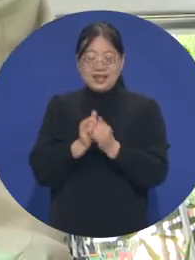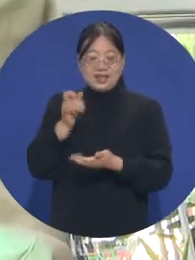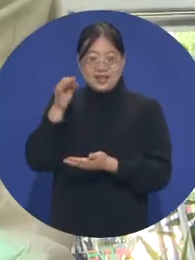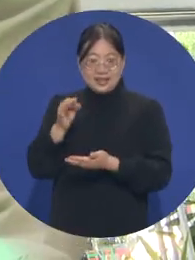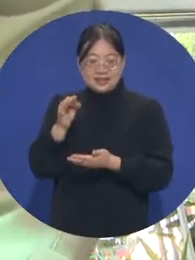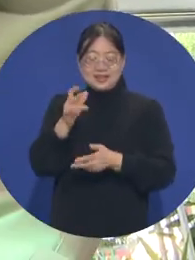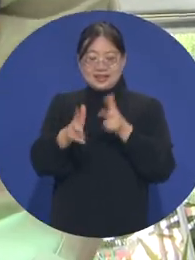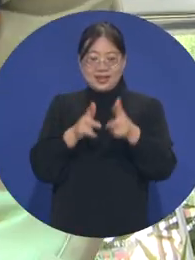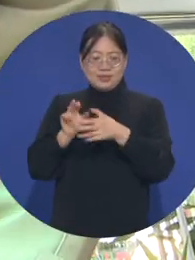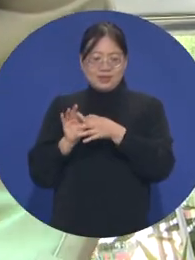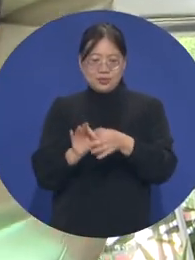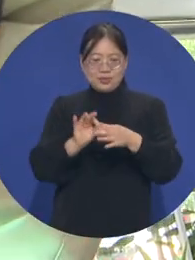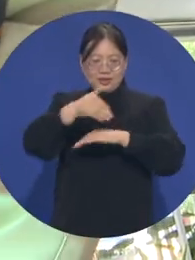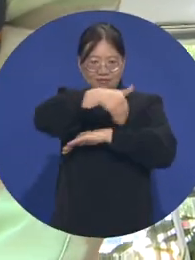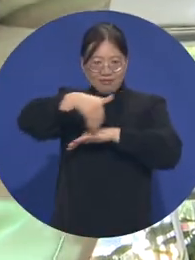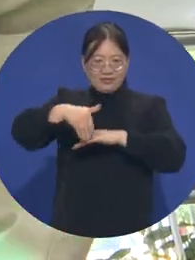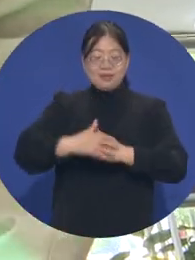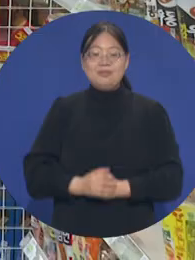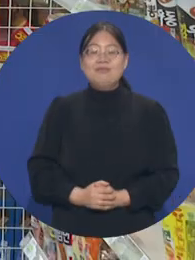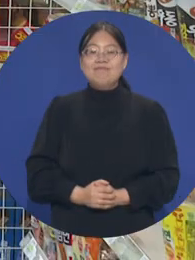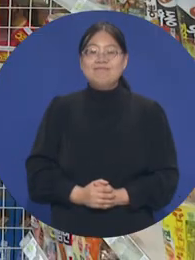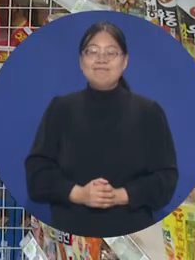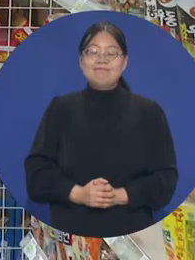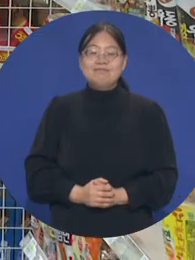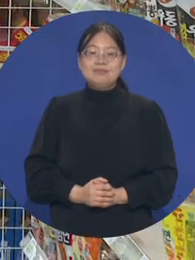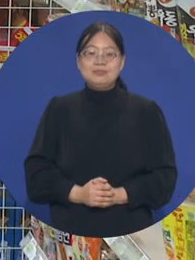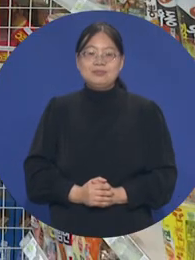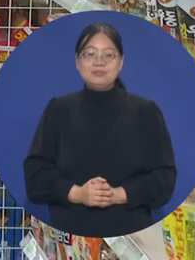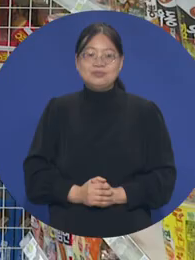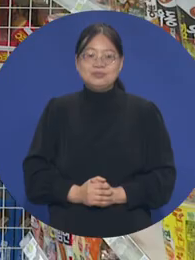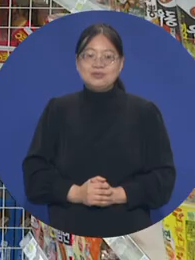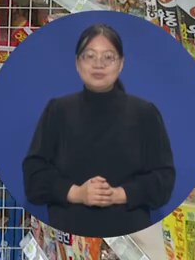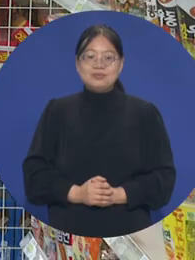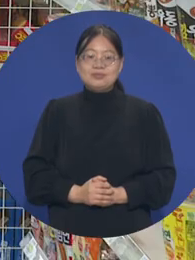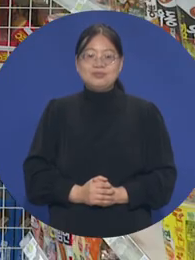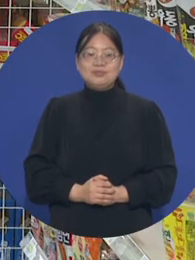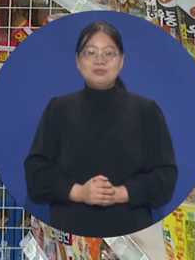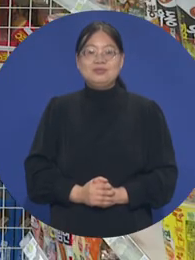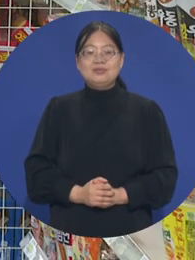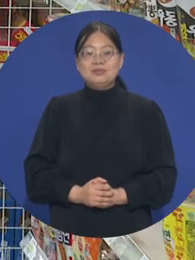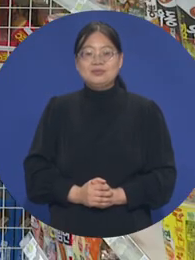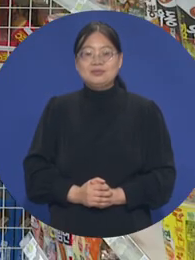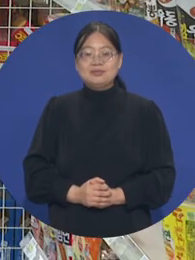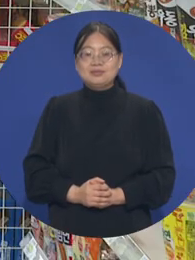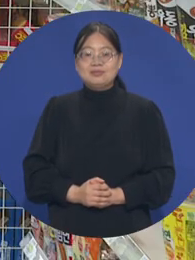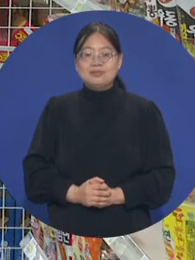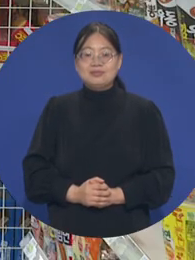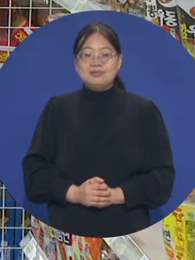사회가치 연계 사업을 이어나갈 계획입니다. GTV 뉴스 최창순입니다.